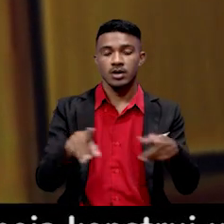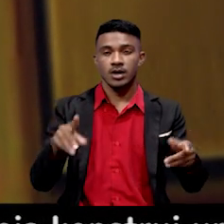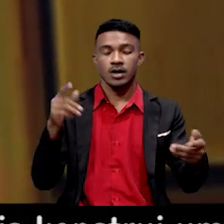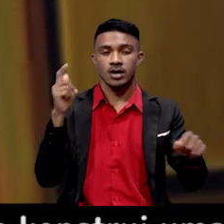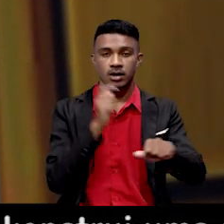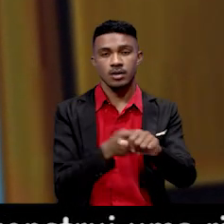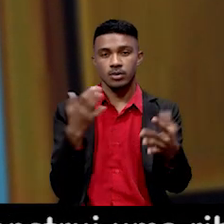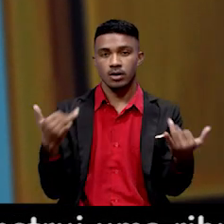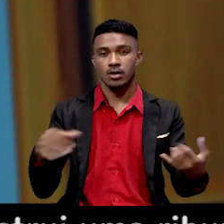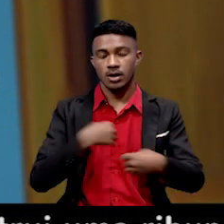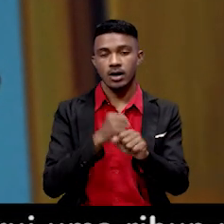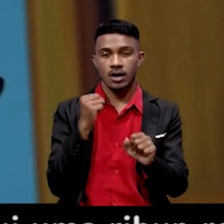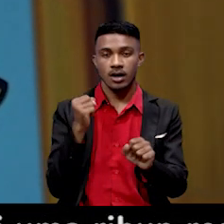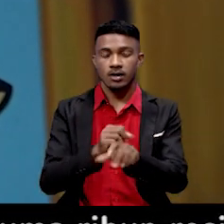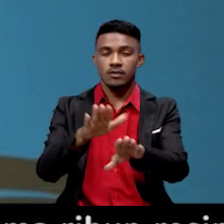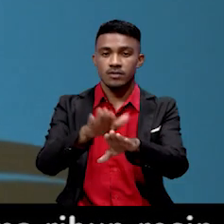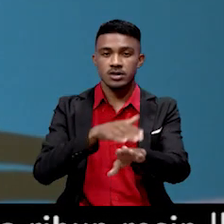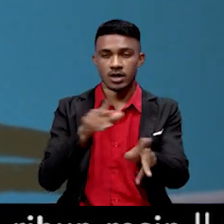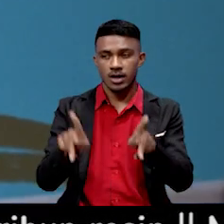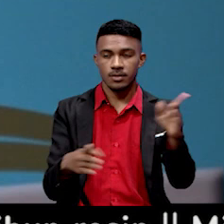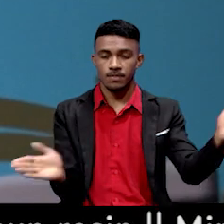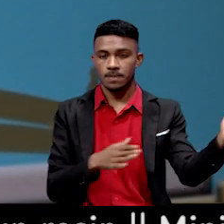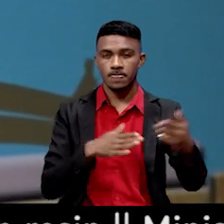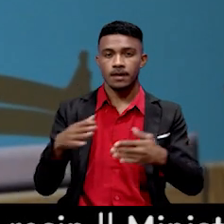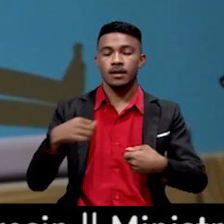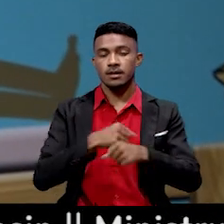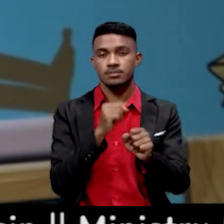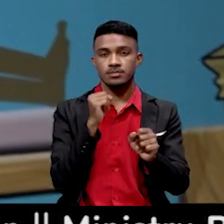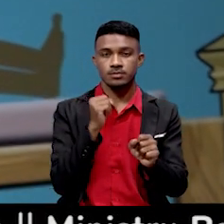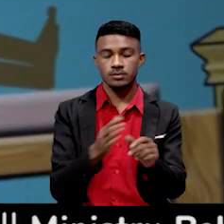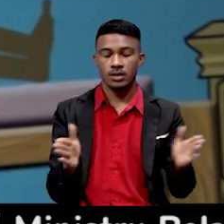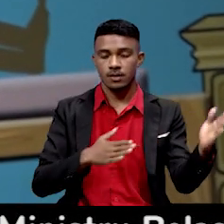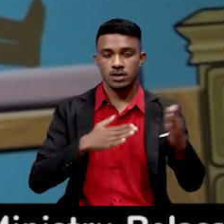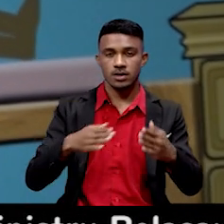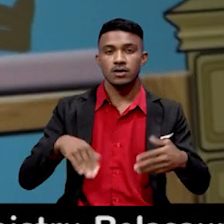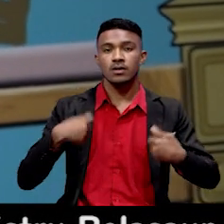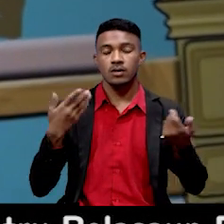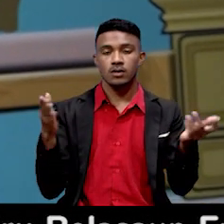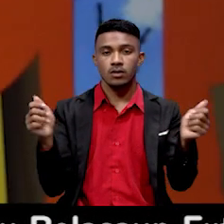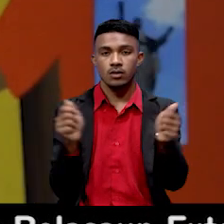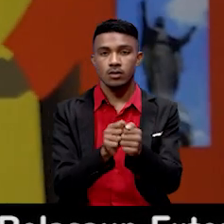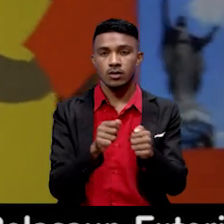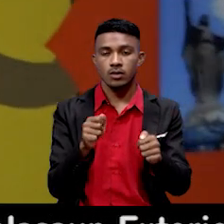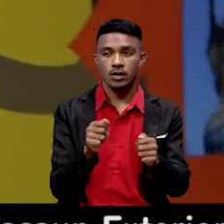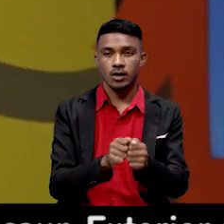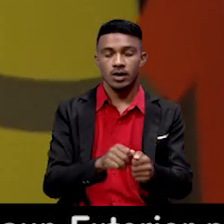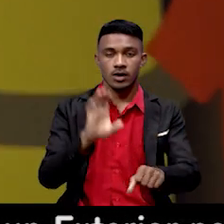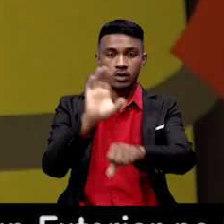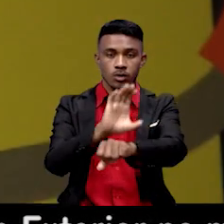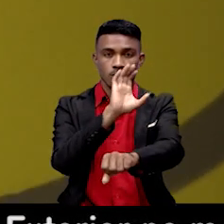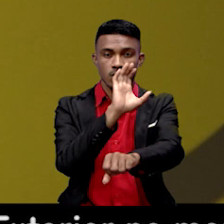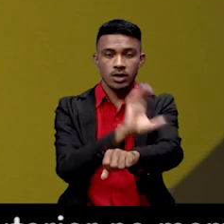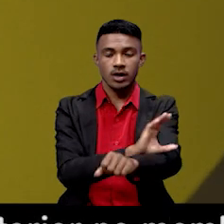ne ha fasil animadores hodi halo animação além de ne o aplicação e o computador animação